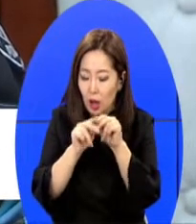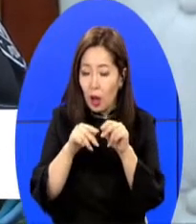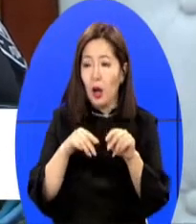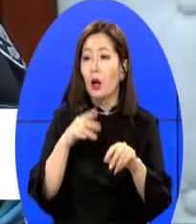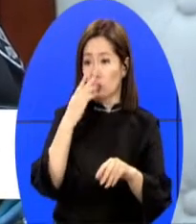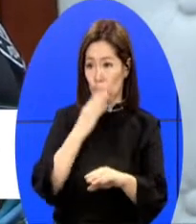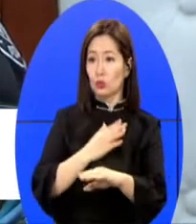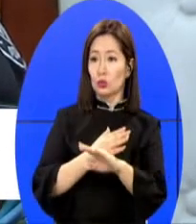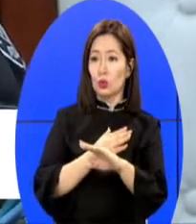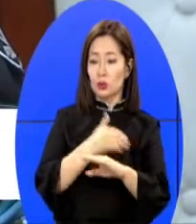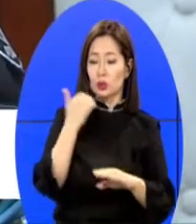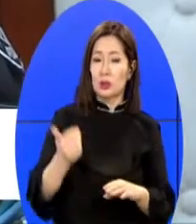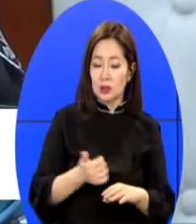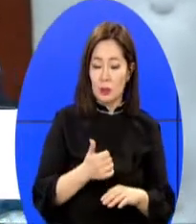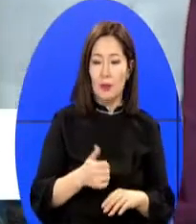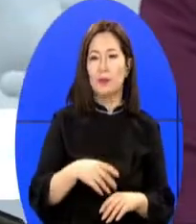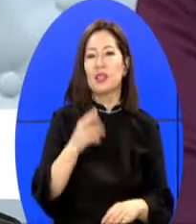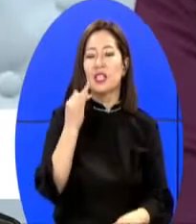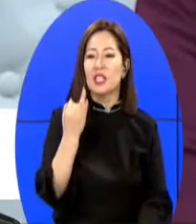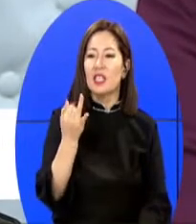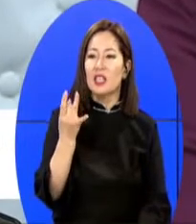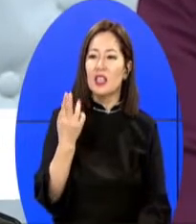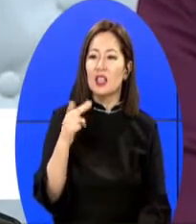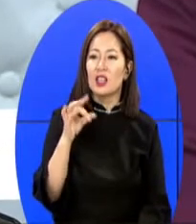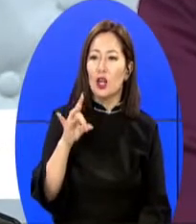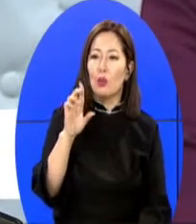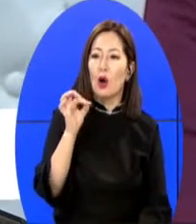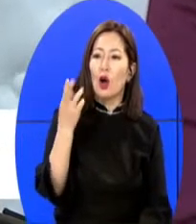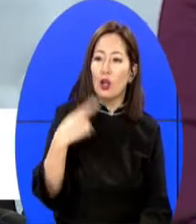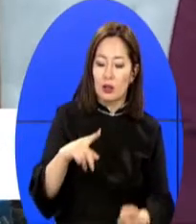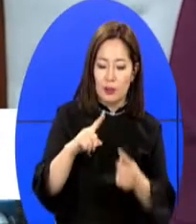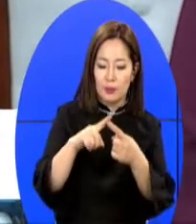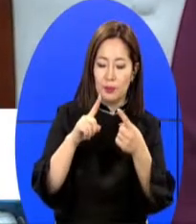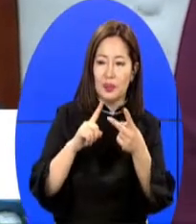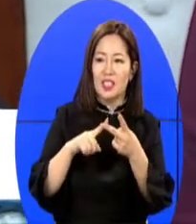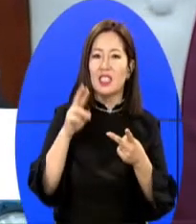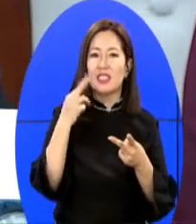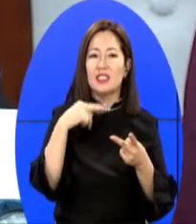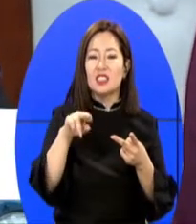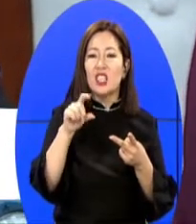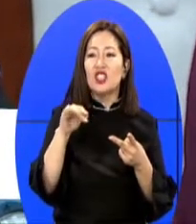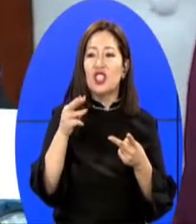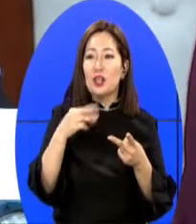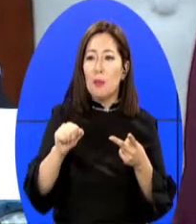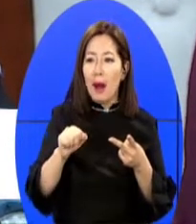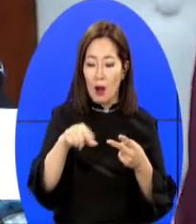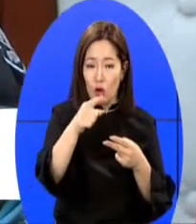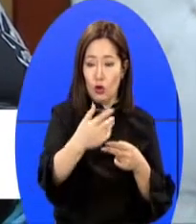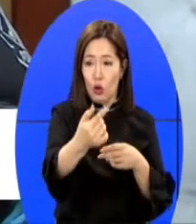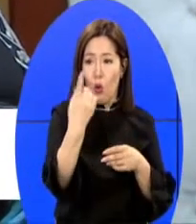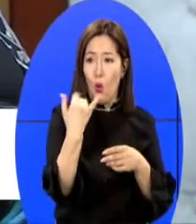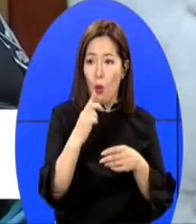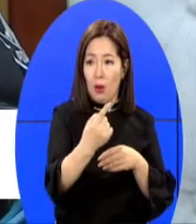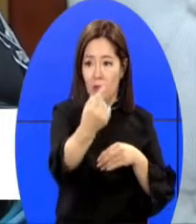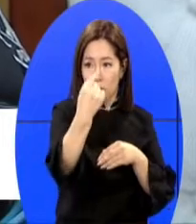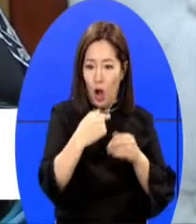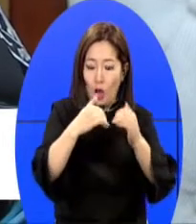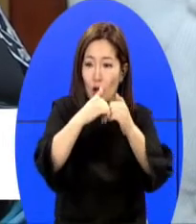тэр Эдэрболд Дижитма гэж хоёр хүн байгаа. Эдэрболд нь бол Улаанбаатар хотод орж ирэнгүүтээ тусгаарлагдсан. Тэр өчигдөр болсон